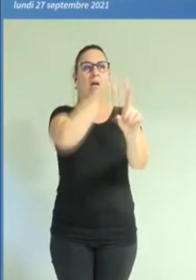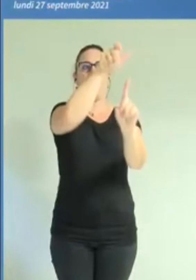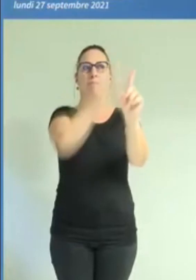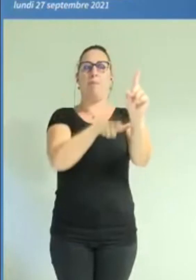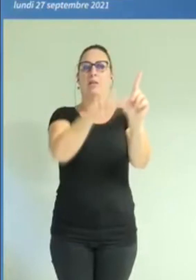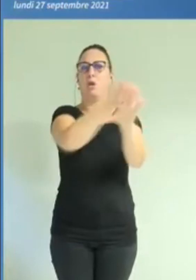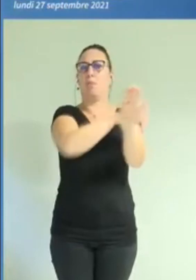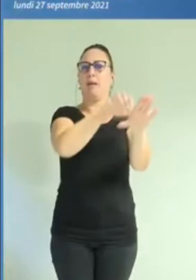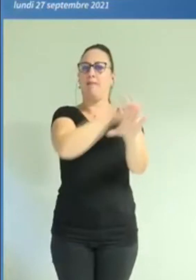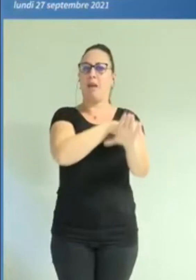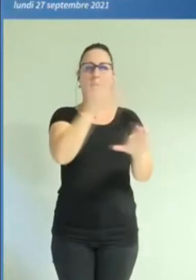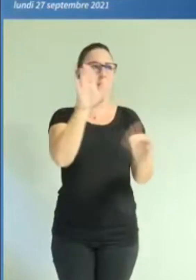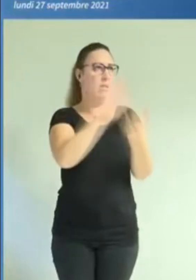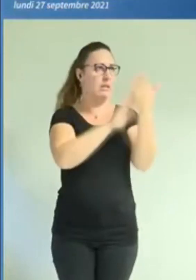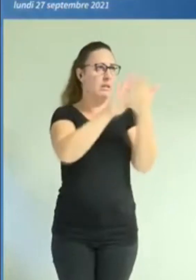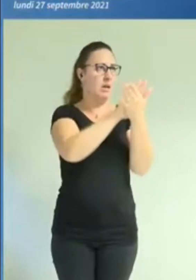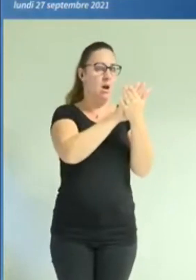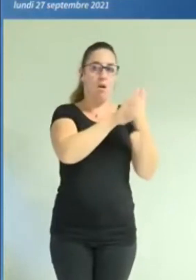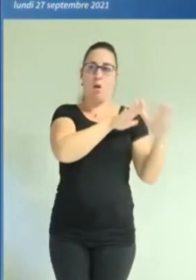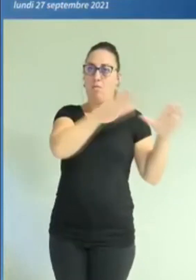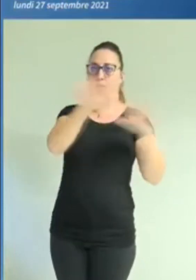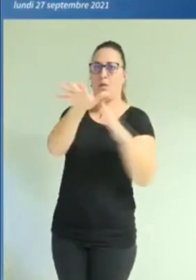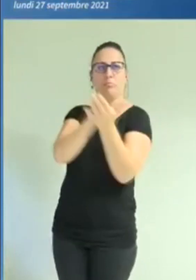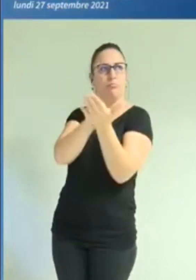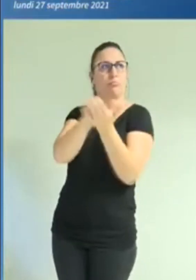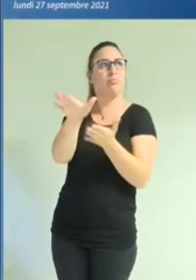publique pour expulser la